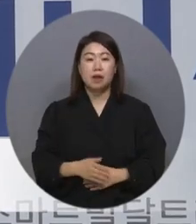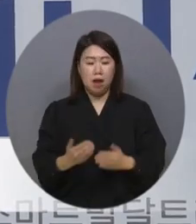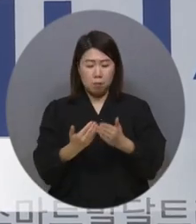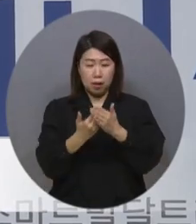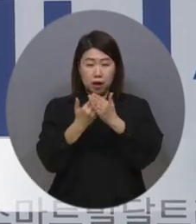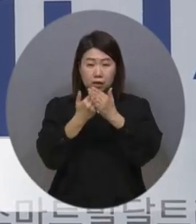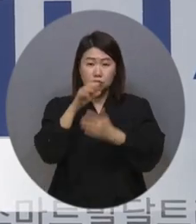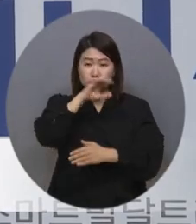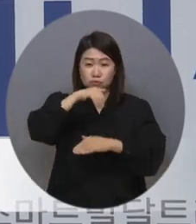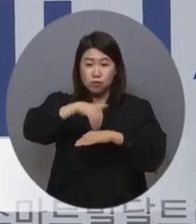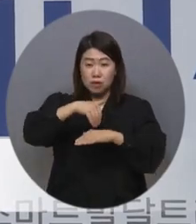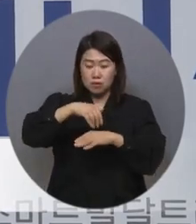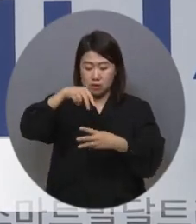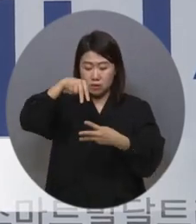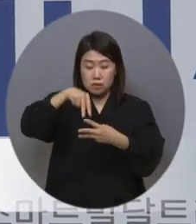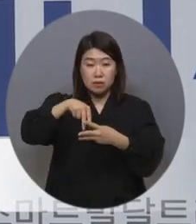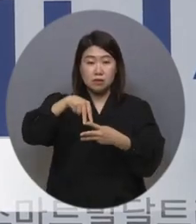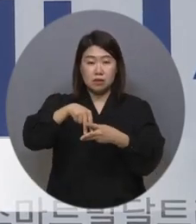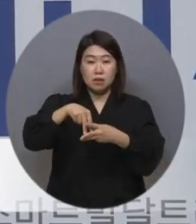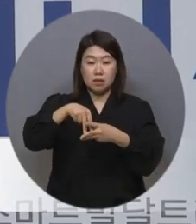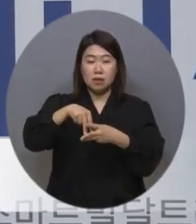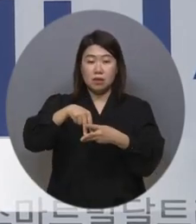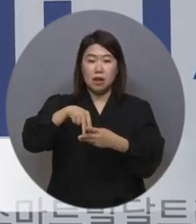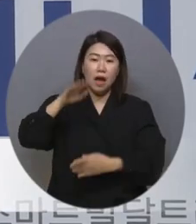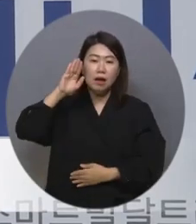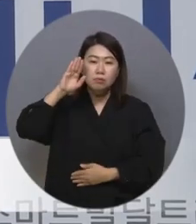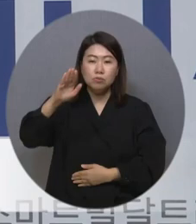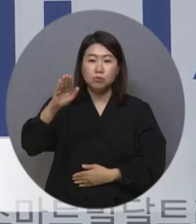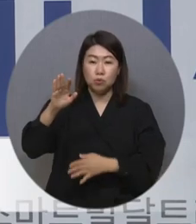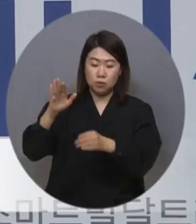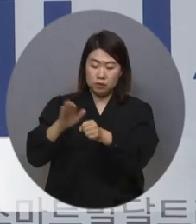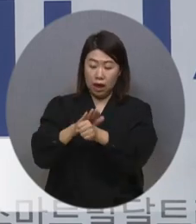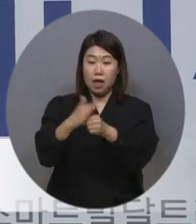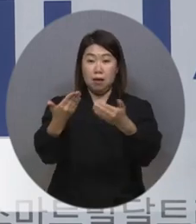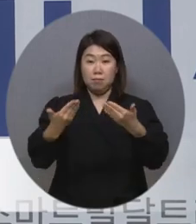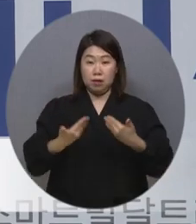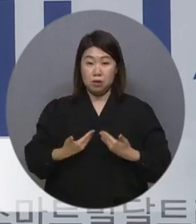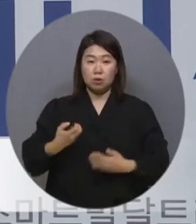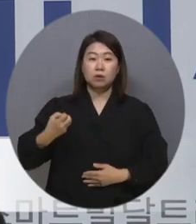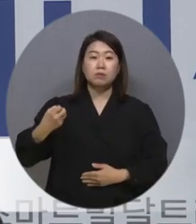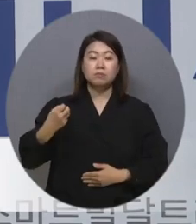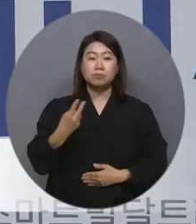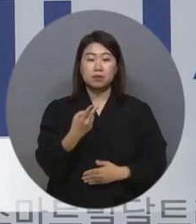트레이닝 센터가 우리 앞으로 계속 사랑받고